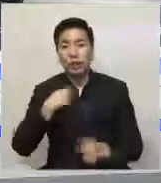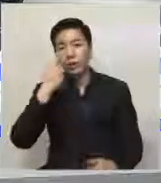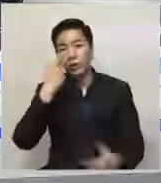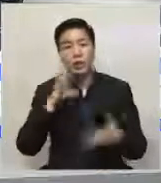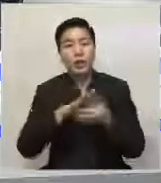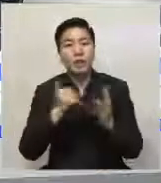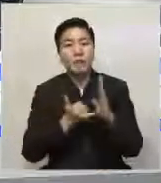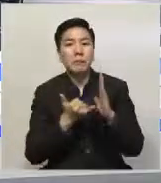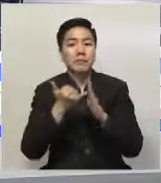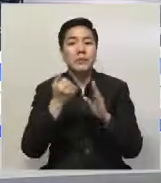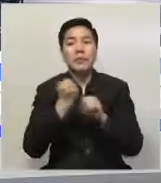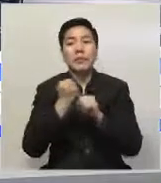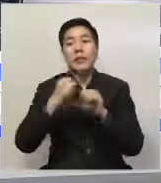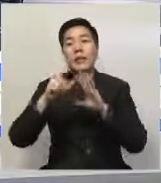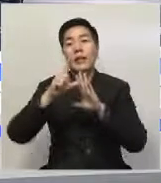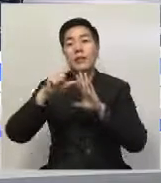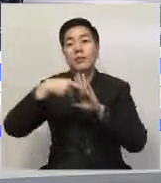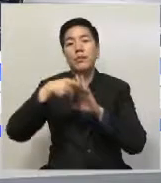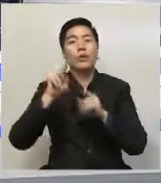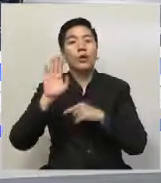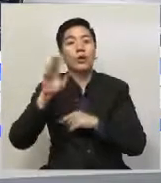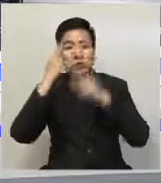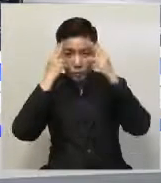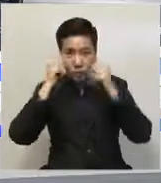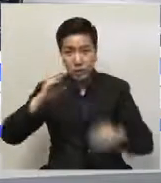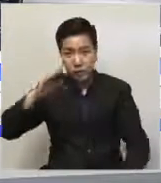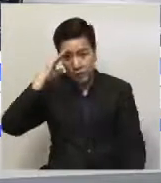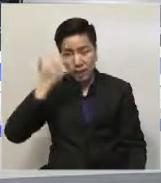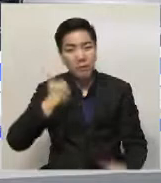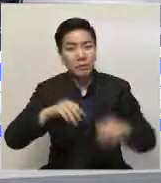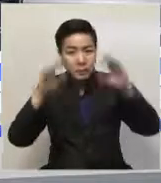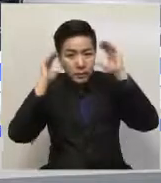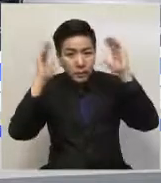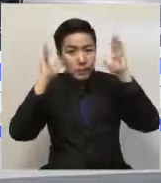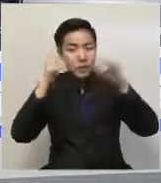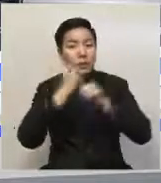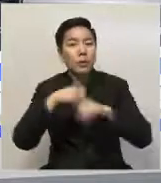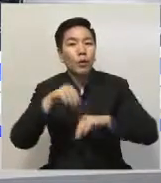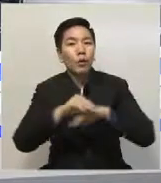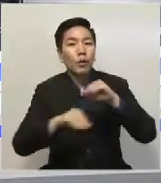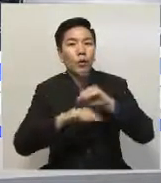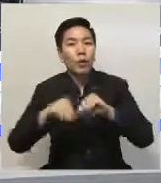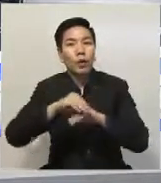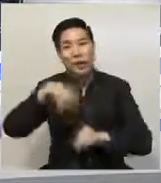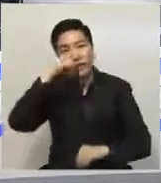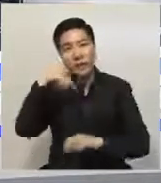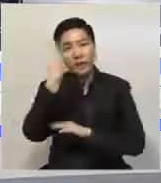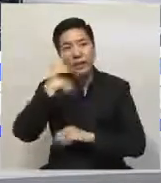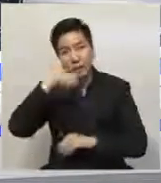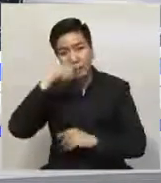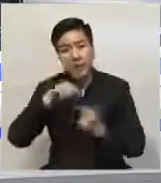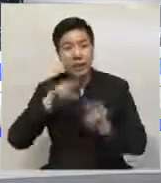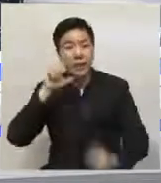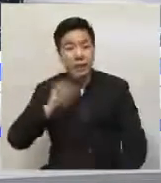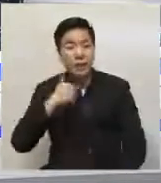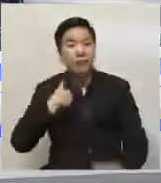ไปดูบรรยากาศการเดินทางลงพื้นที่จังหวัดลำพูนของนายกรัฐมนตรีเพื่อร่วมประชาสัมพันธ์โครงการไทยเที่ยวไทยไทยยั่งยืนห